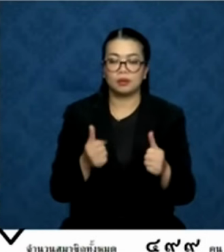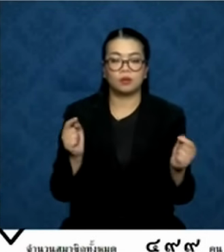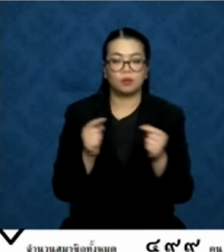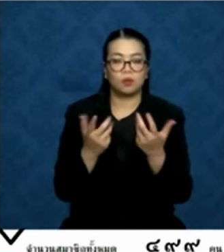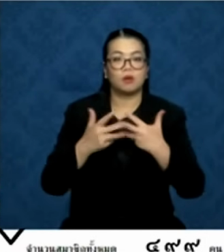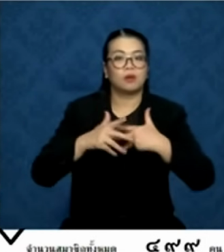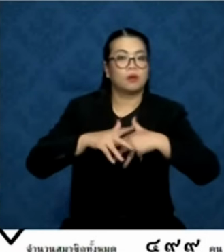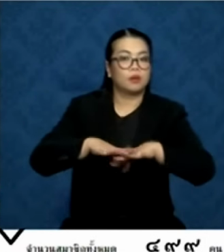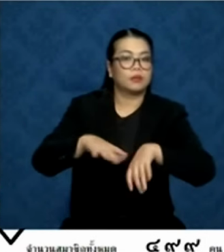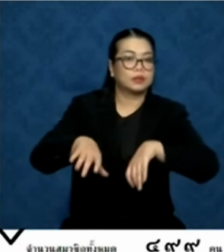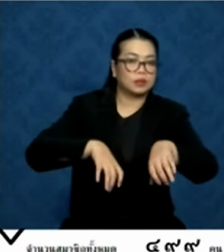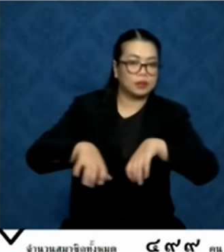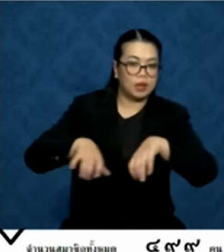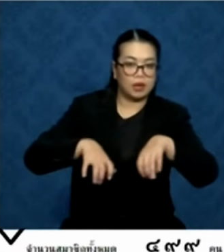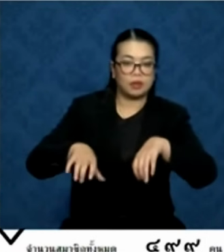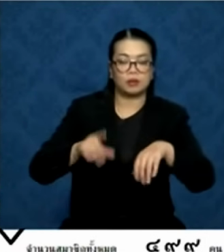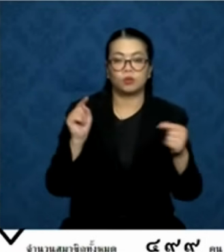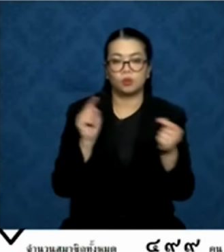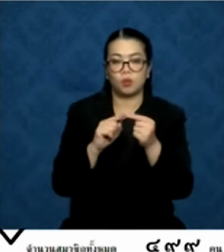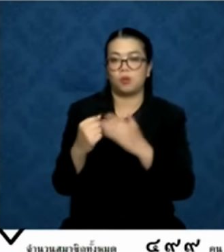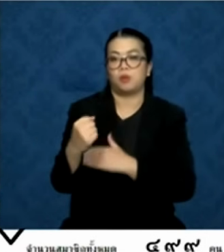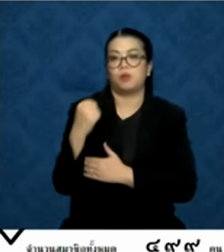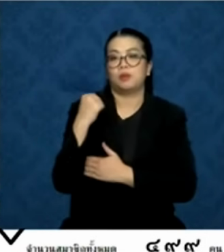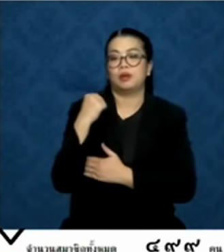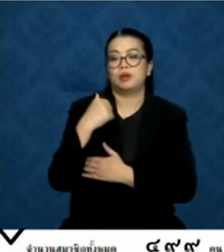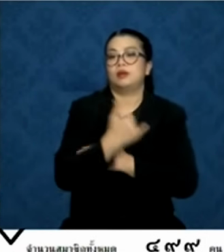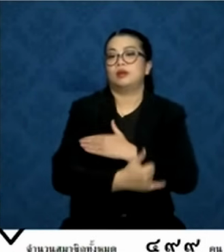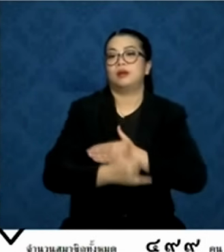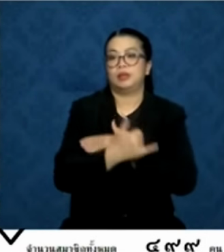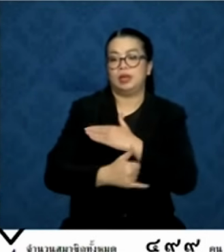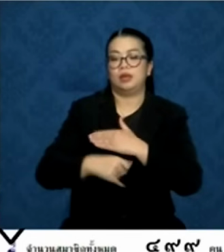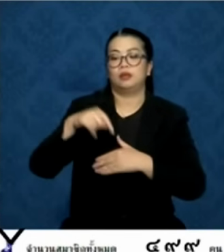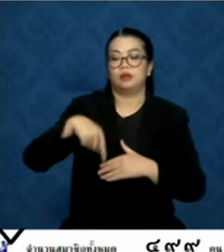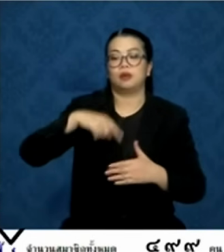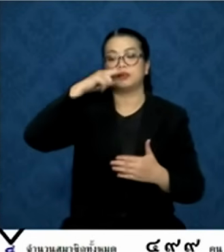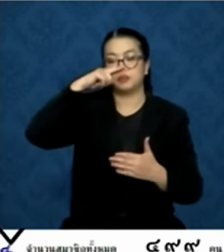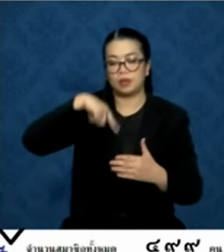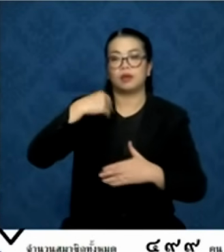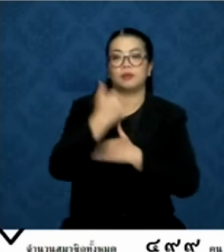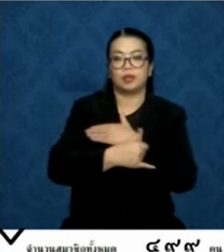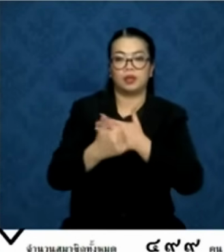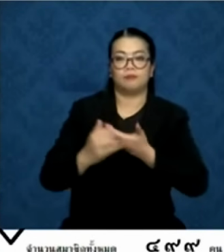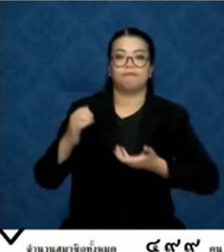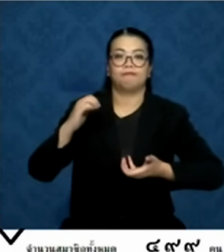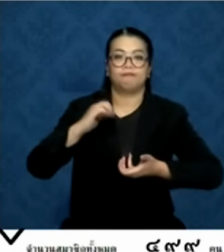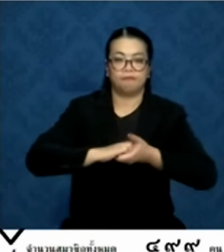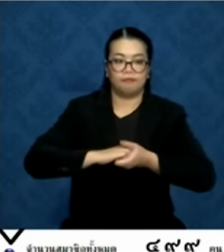มือในการดำเนินงานด้านความมั่นคงระหว่างประเทศกับมิตรประเทศ